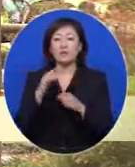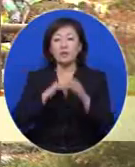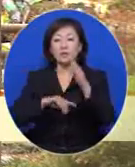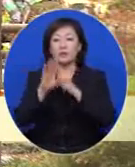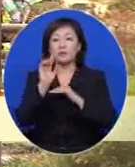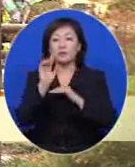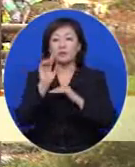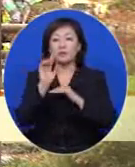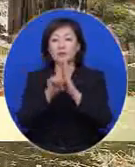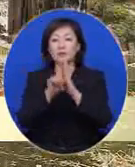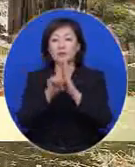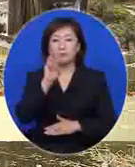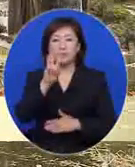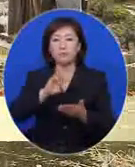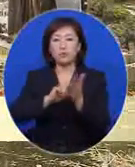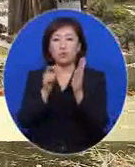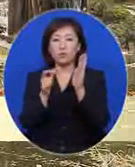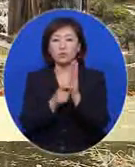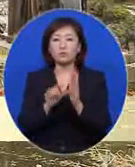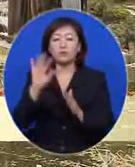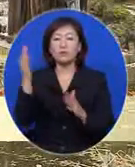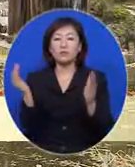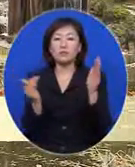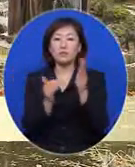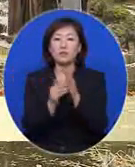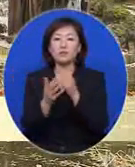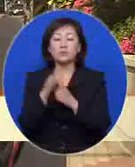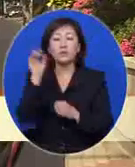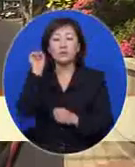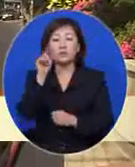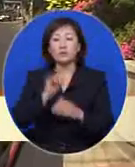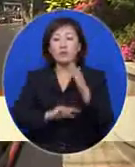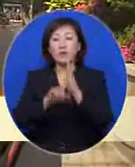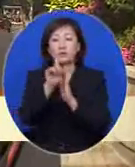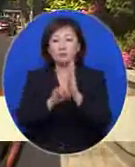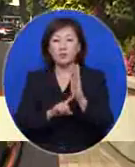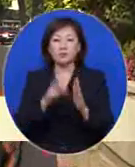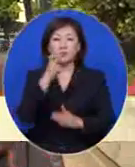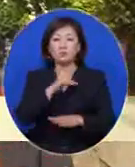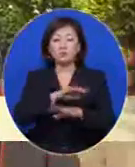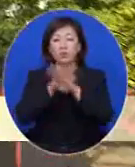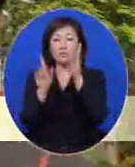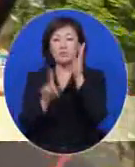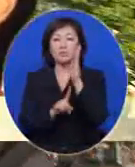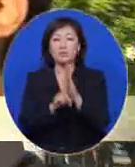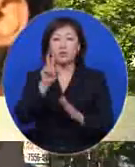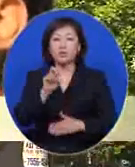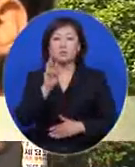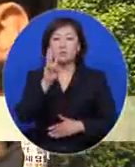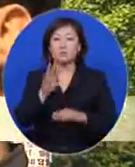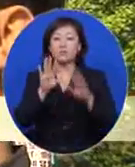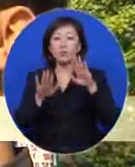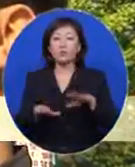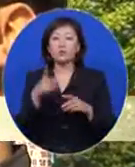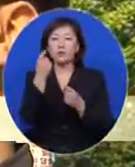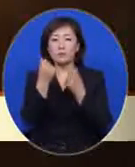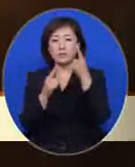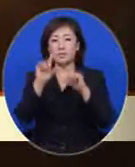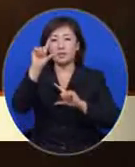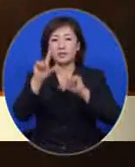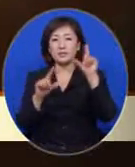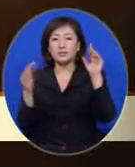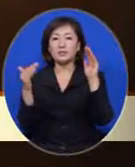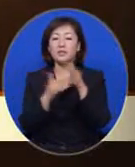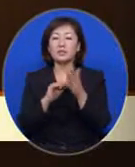최고 23도에 머물겠습니다. 울산 기상대는 내일도 아침 최저 12도, 낮 최고 23도로 오늘과 비슷한 기온